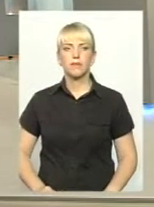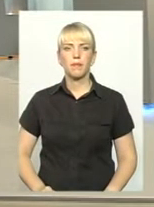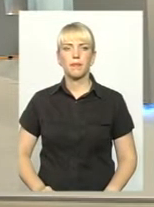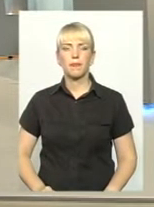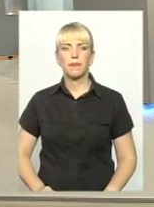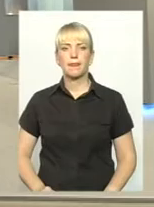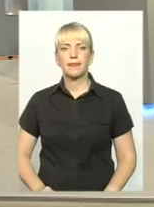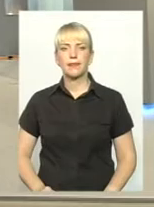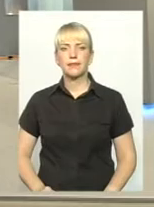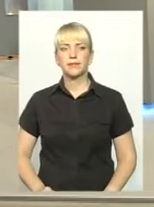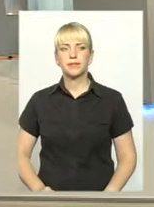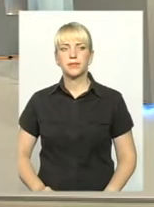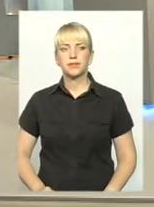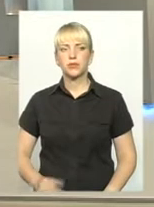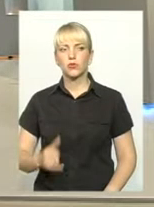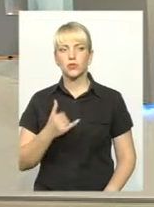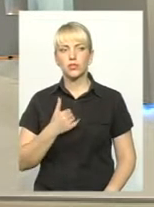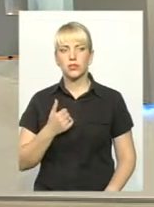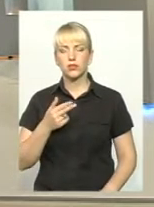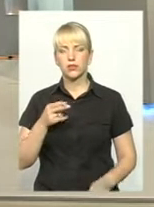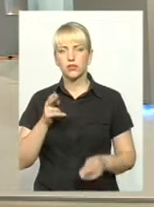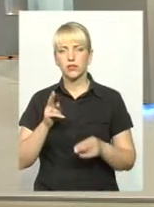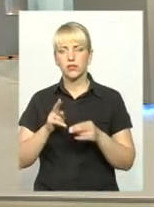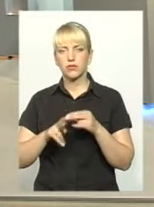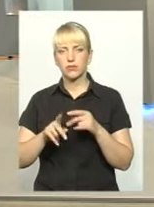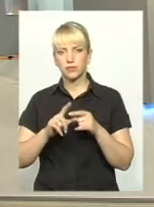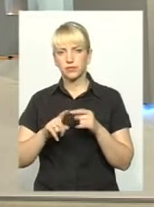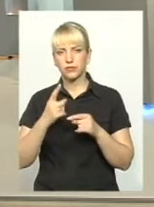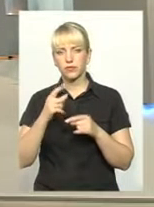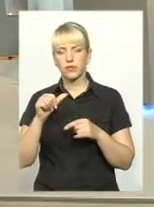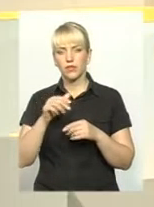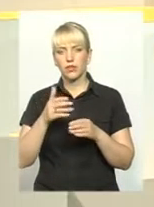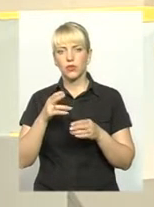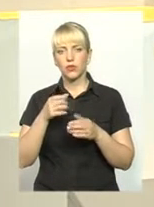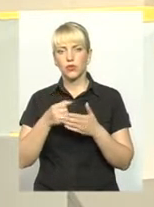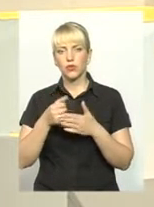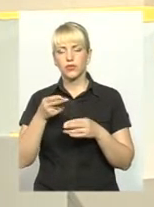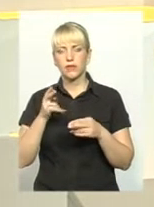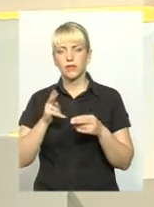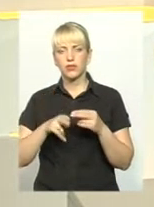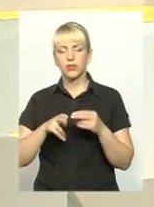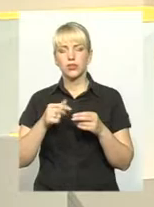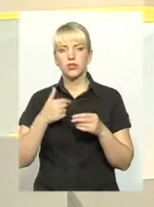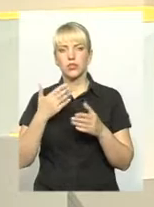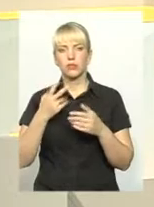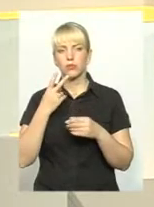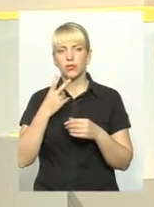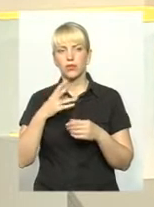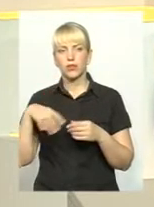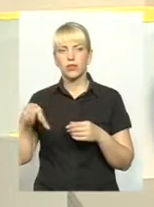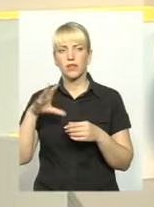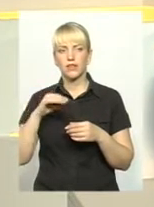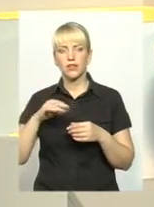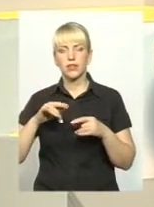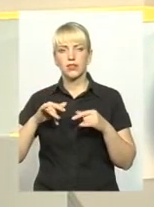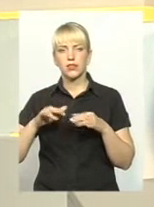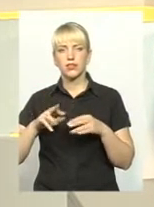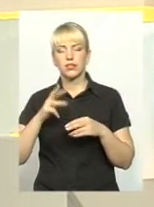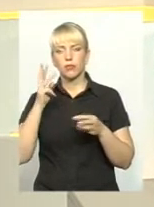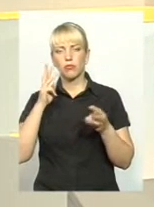Микола Олександрович, у нас буквально залишається хвилина до завершення. Якщо поглянути на всі заходи з